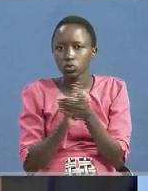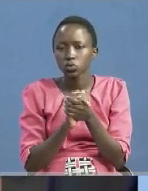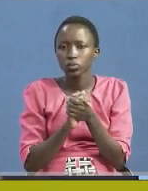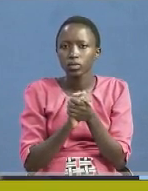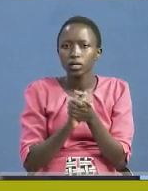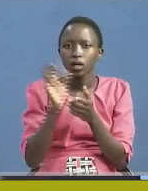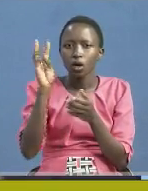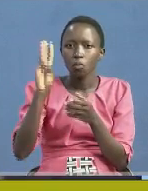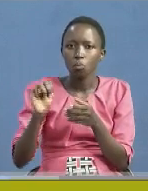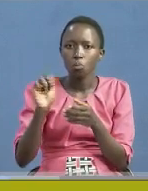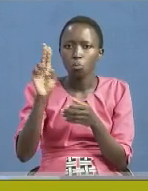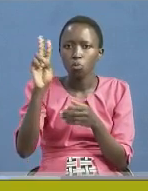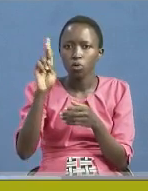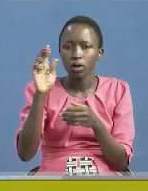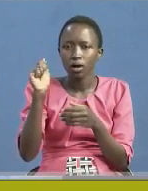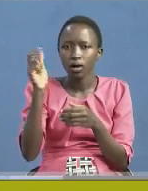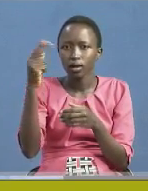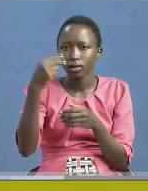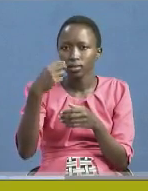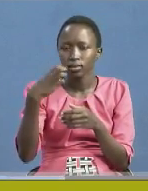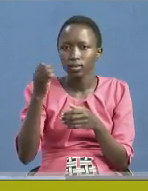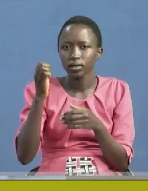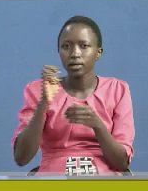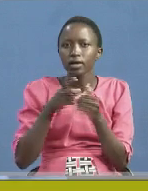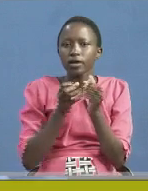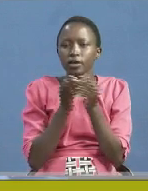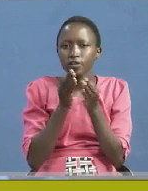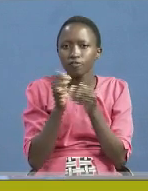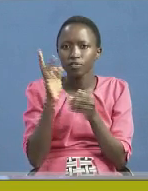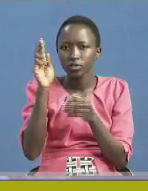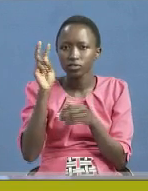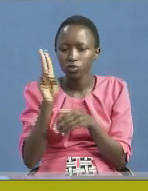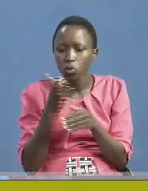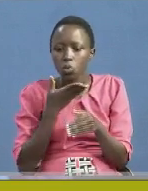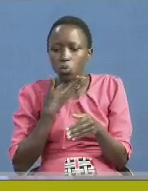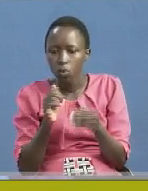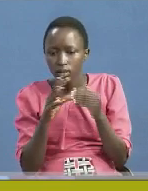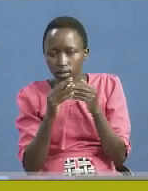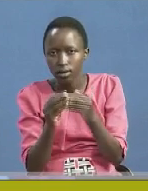Morave akisema kuwa ikiwa eneo la bonde la ufa linataka kuongoza nchi